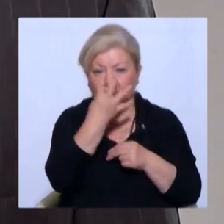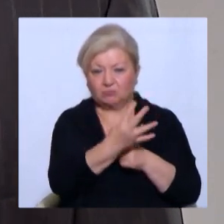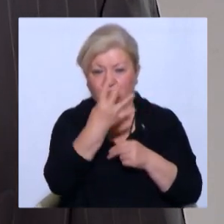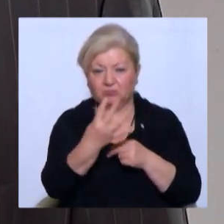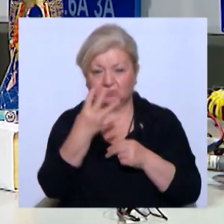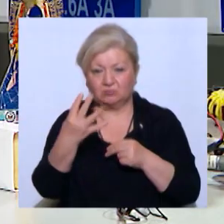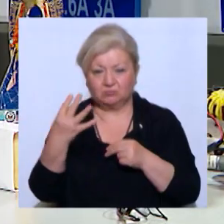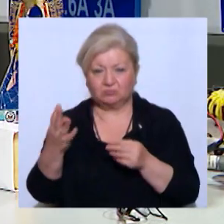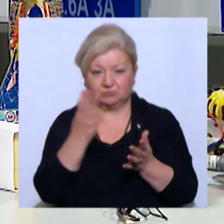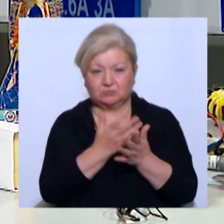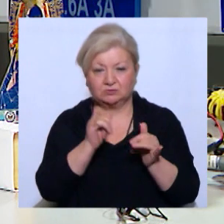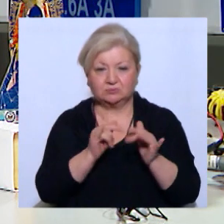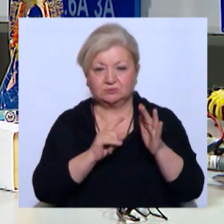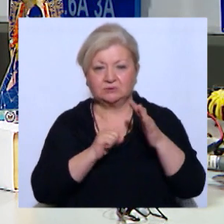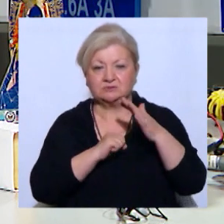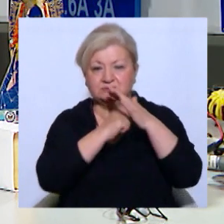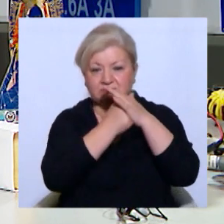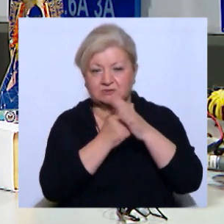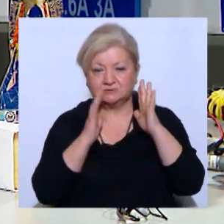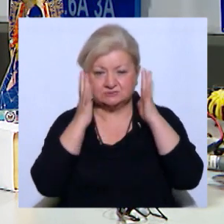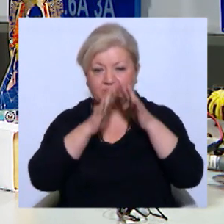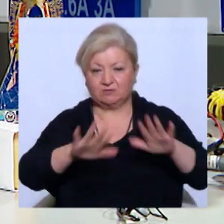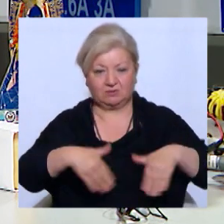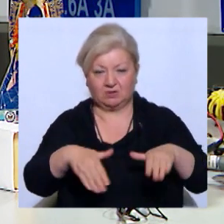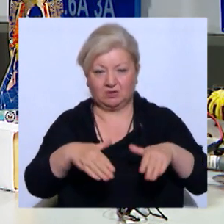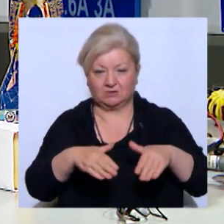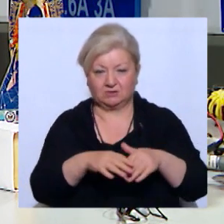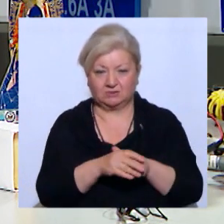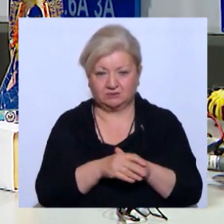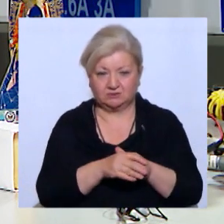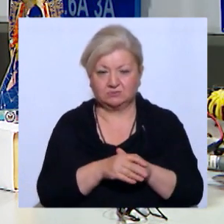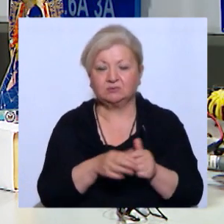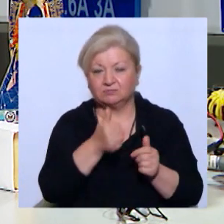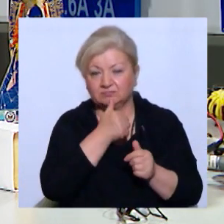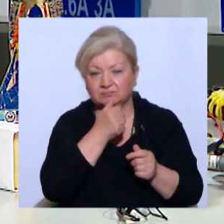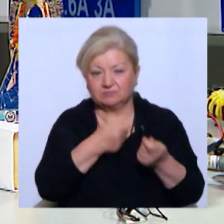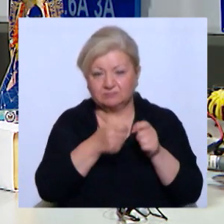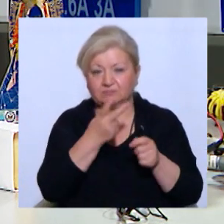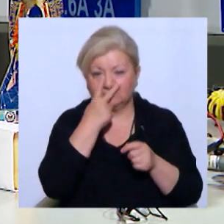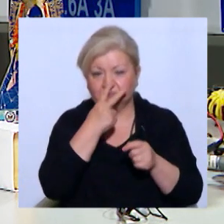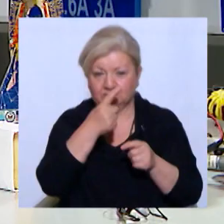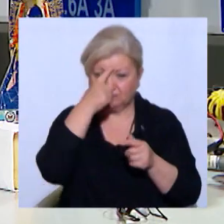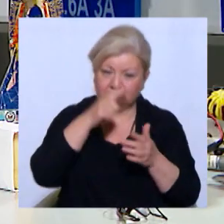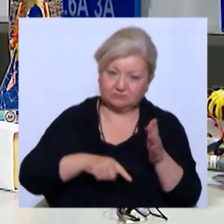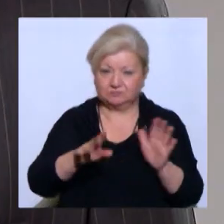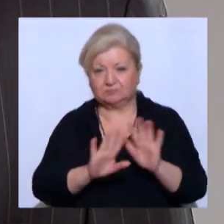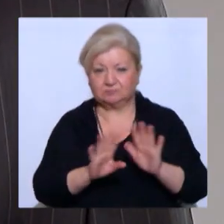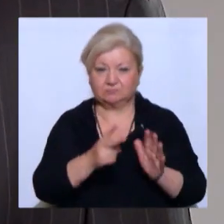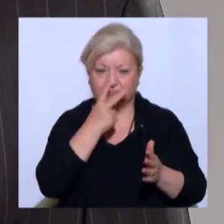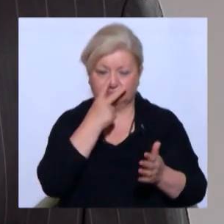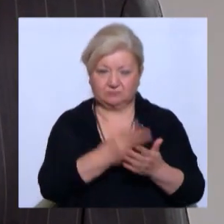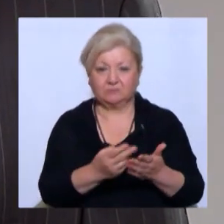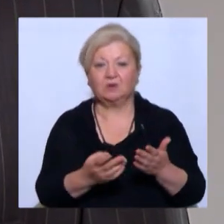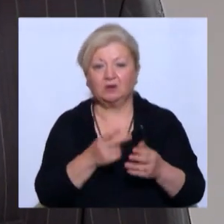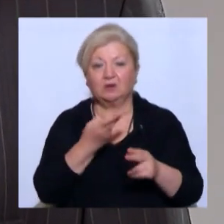არის. ჩავატაროთ ექსპერიმენტი და დავწუნოთ ამაში. თუ ეს ასია, მაშას ადამე იქ რაღაცა ობიექტების მიტაცების უნარი